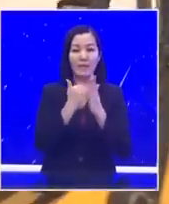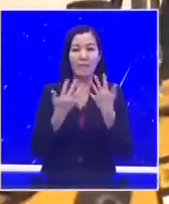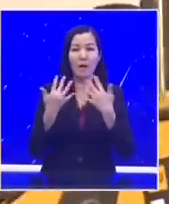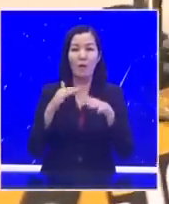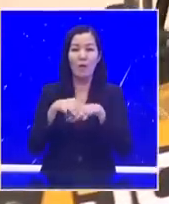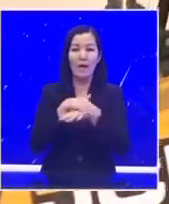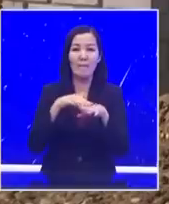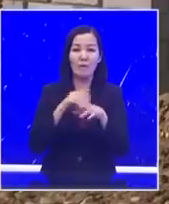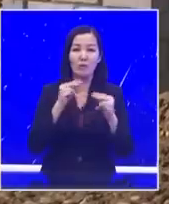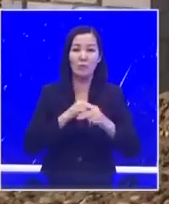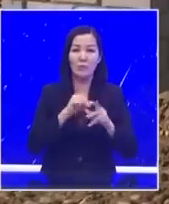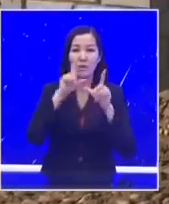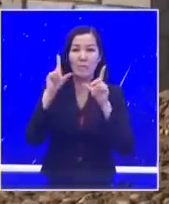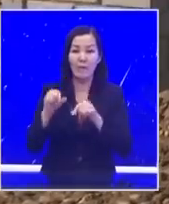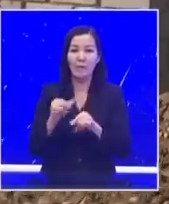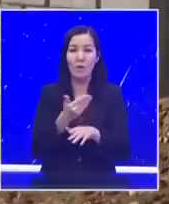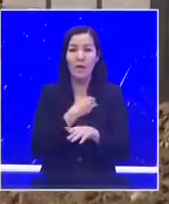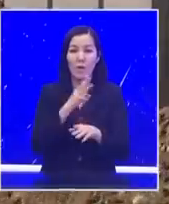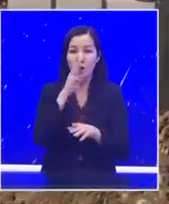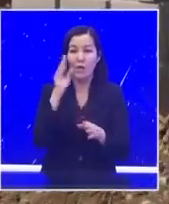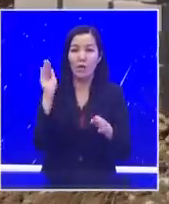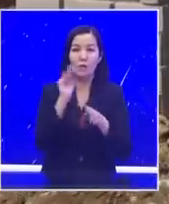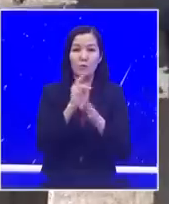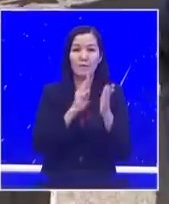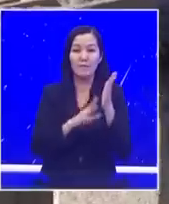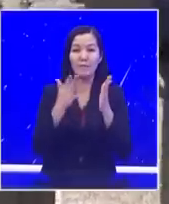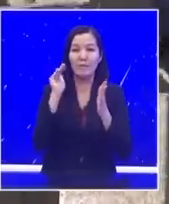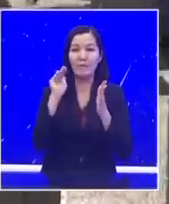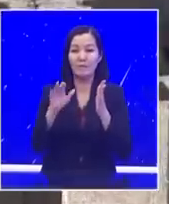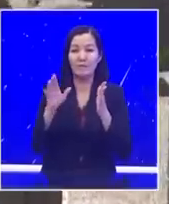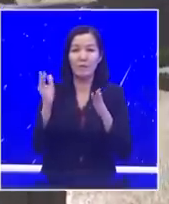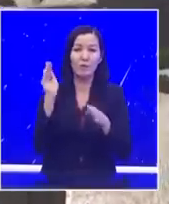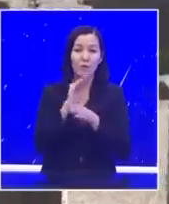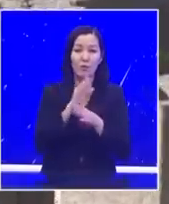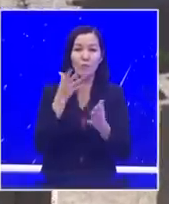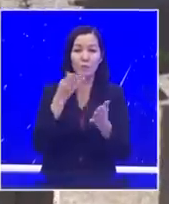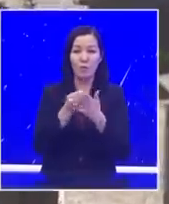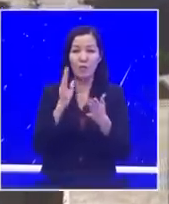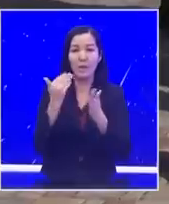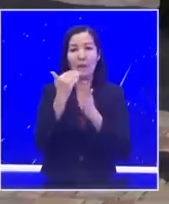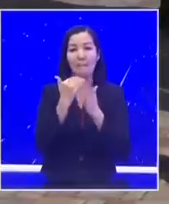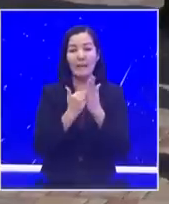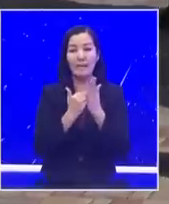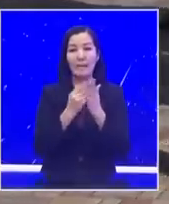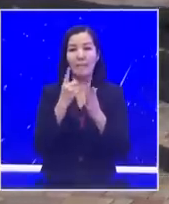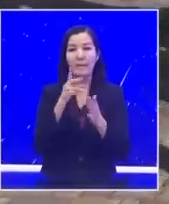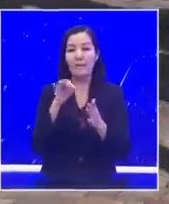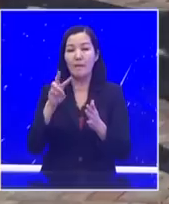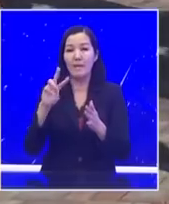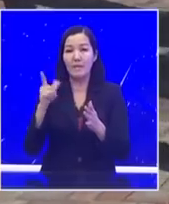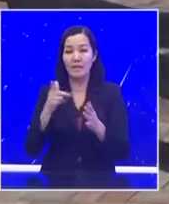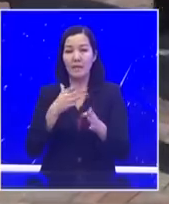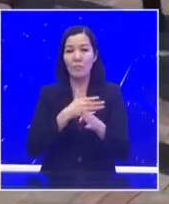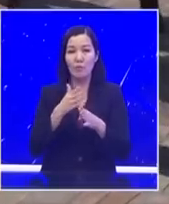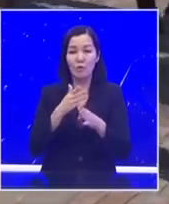аймаққа жұмысқа баруға ынталыларға жалақысына қоса 85 000 тенге үстемпұл төленбек. Бағдарламаға жалпы 1 миллиард тенге